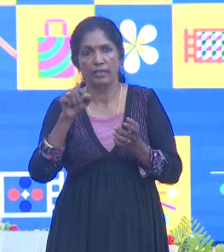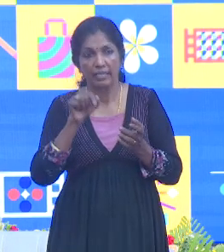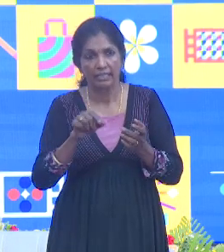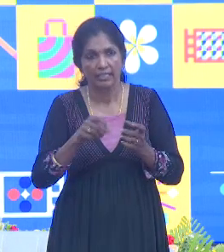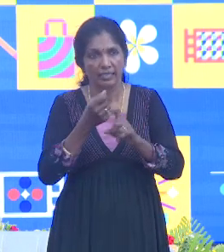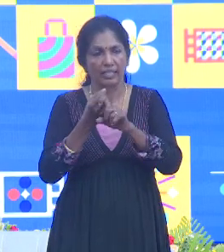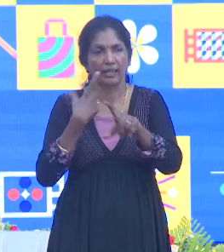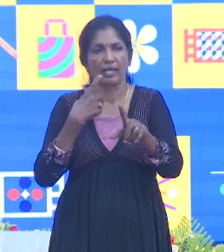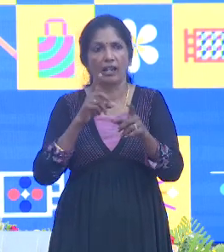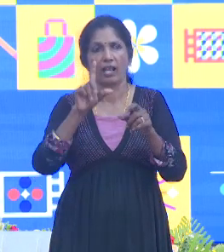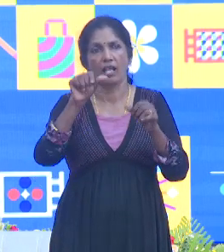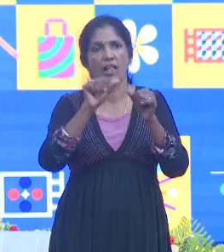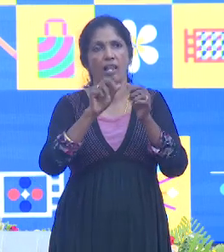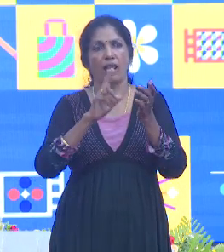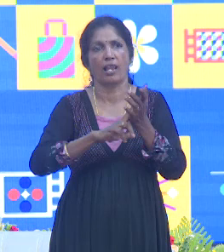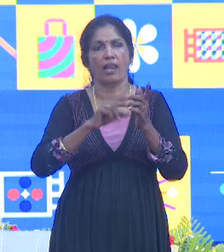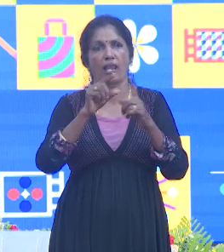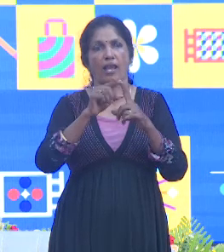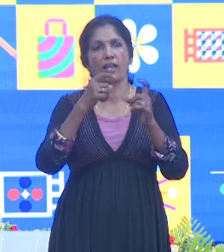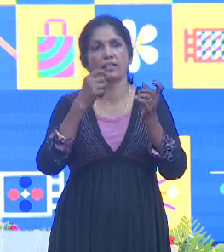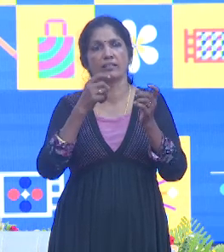ഇന്നത്തെ കേരള ലാൻഡ് റിഫോംസ് ആക്ട്.